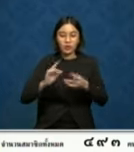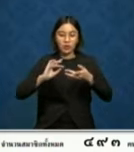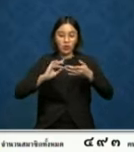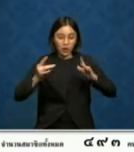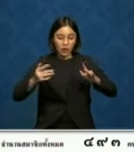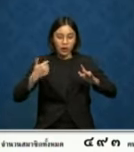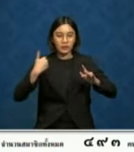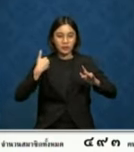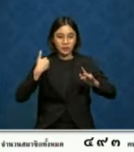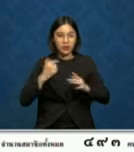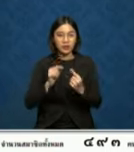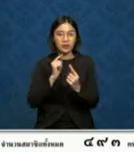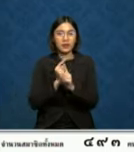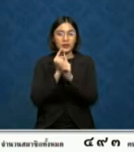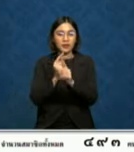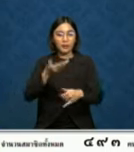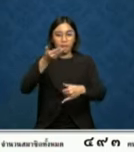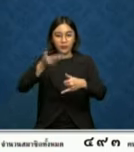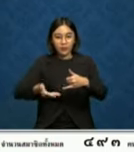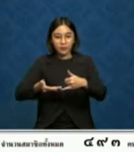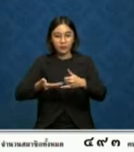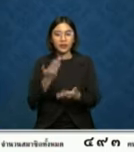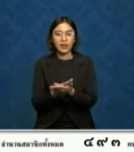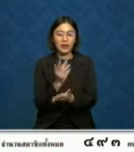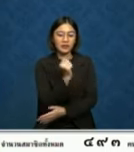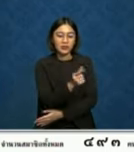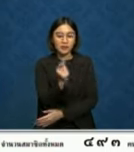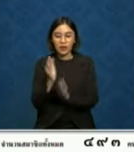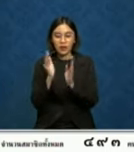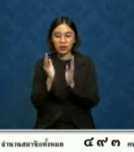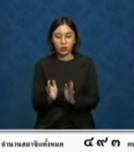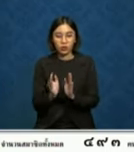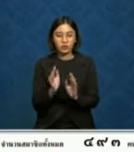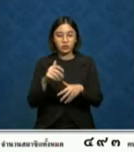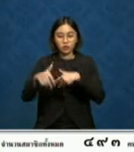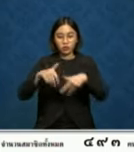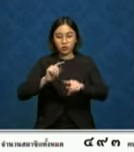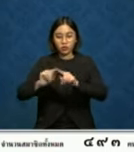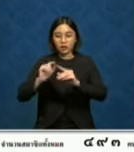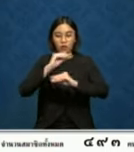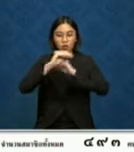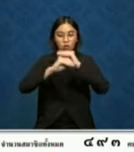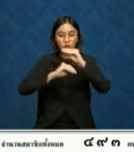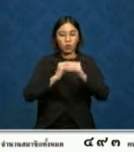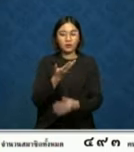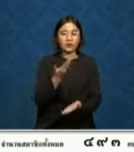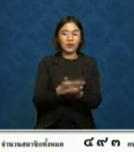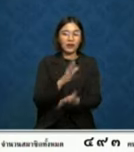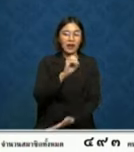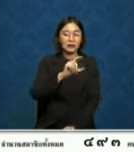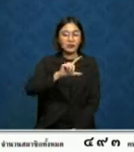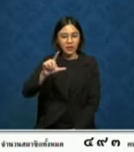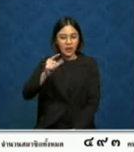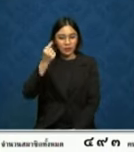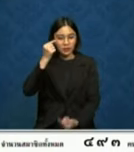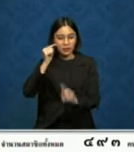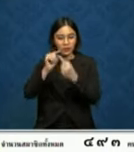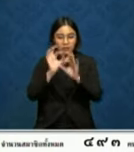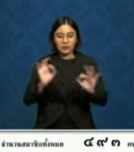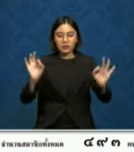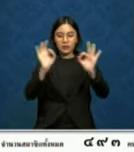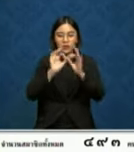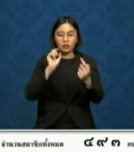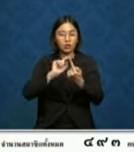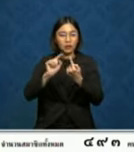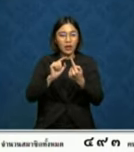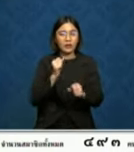ออนไลน์ตามพฤติกรรมการใช้จ่ายของผู้บริโภคโดยโครงการ 50ล้านบาทนี้ให้ความสำคัญไป